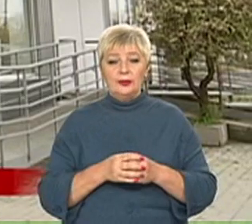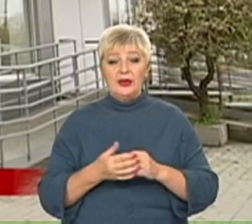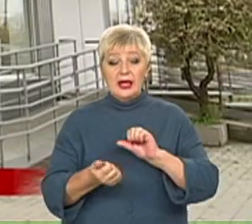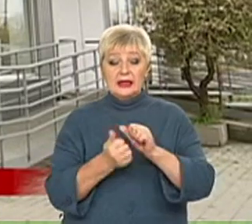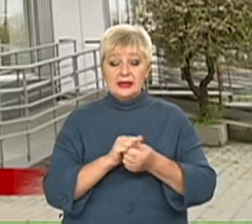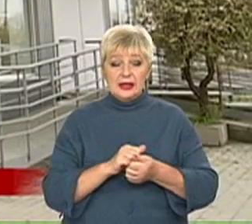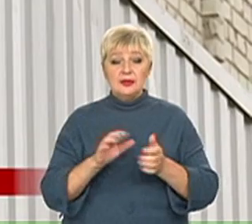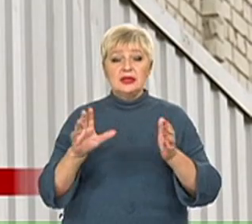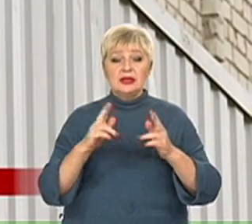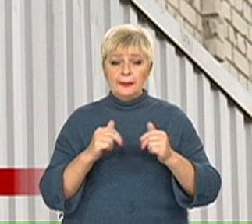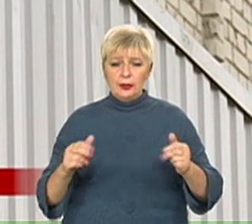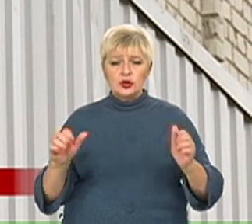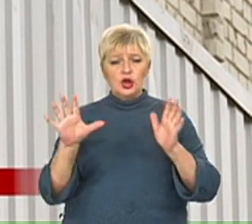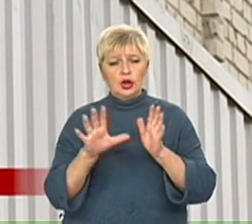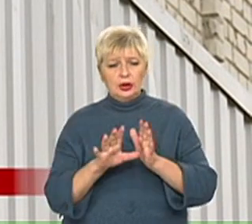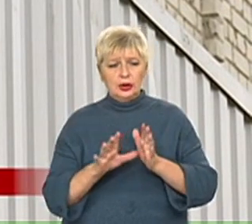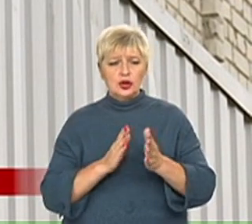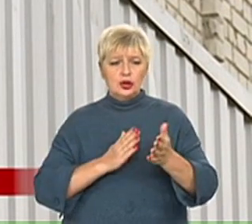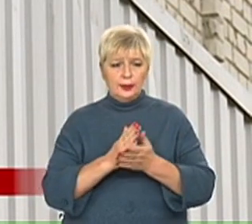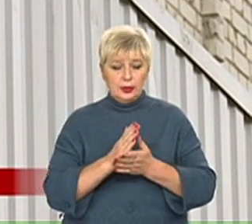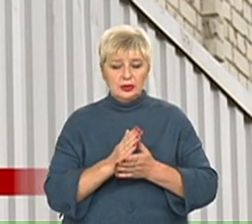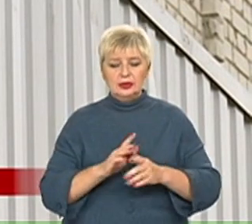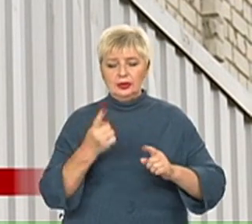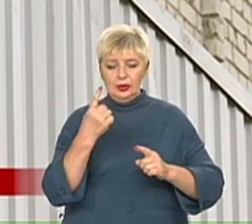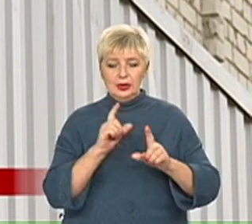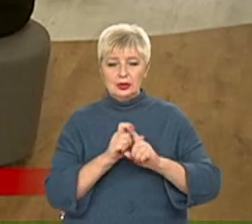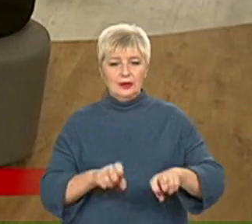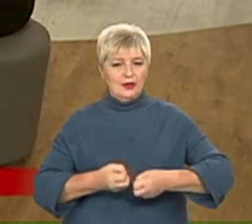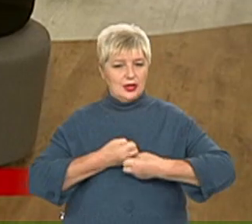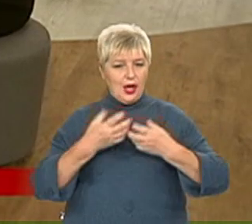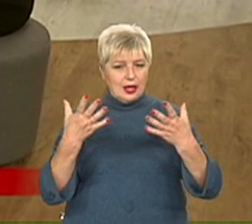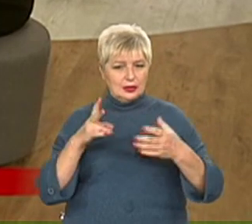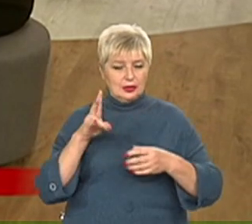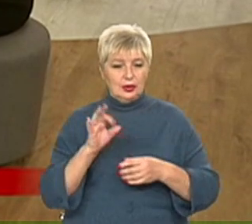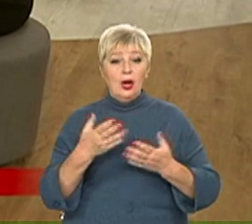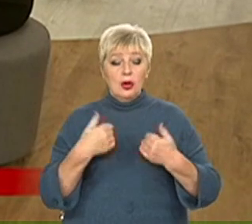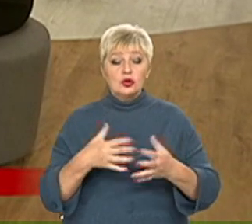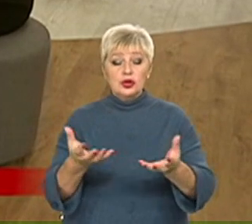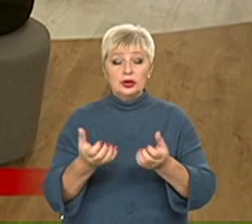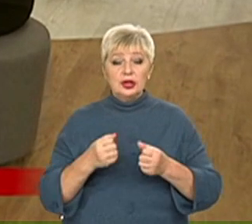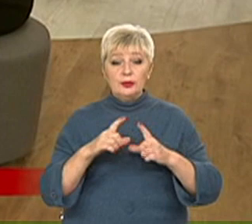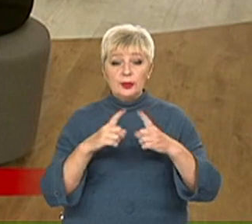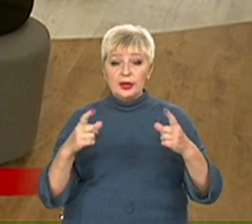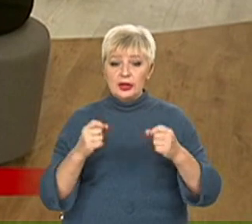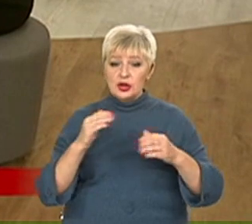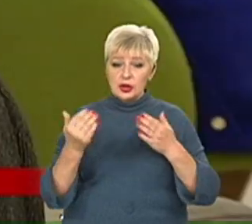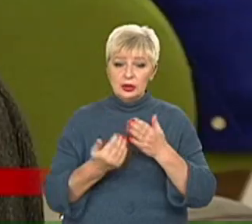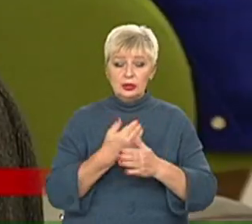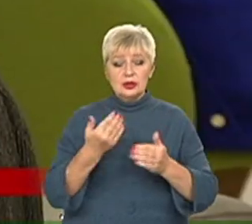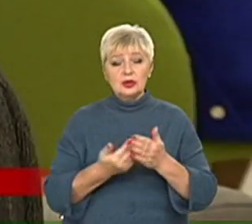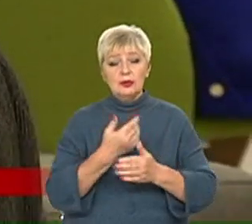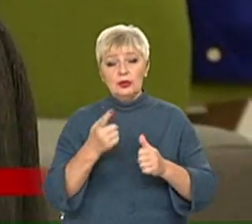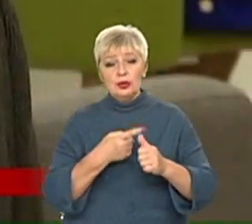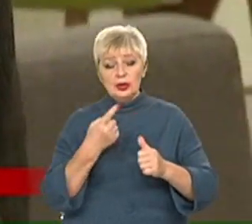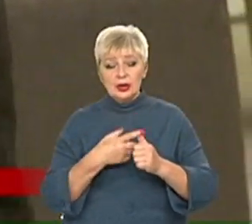Замість дніпровських енергетичних послуг – ясно. Уже в листопаді жителі області отримують платіжки з новою назвою постачальника.